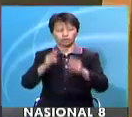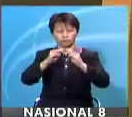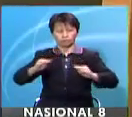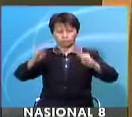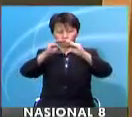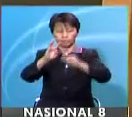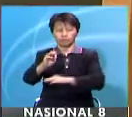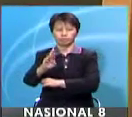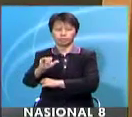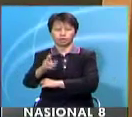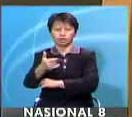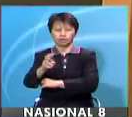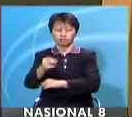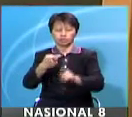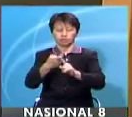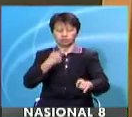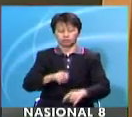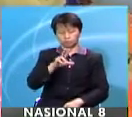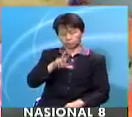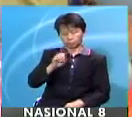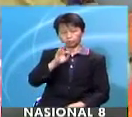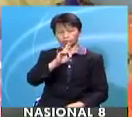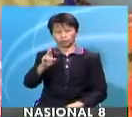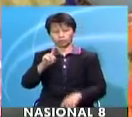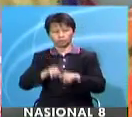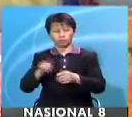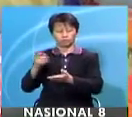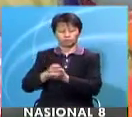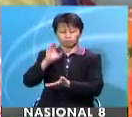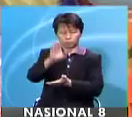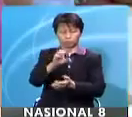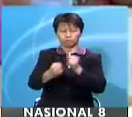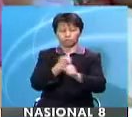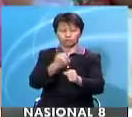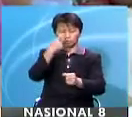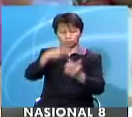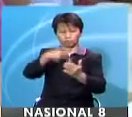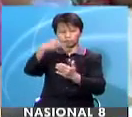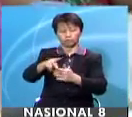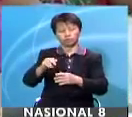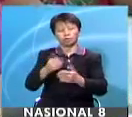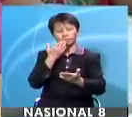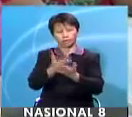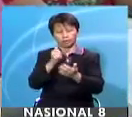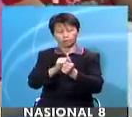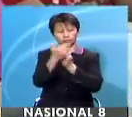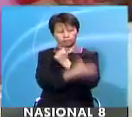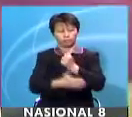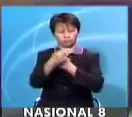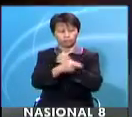Mercang. Ia sebahagian daripada lebih RM30,000 yang diperuntukkan tahun ini untuk program amal di seluruh negeri itu.